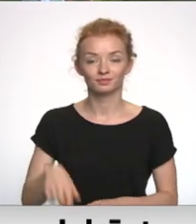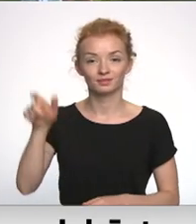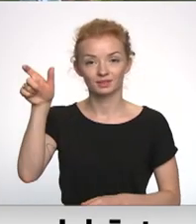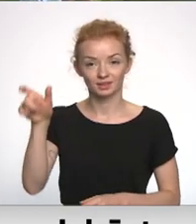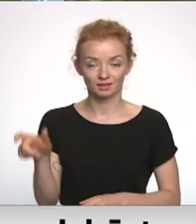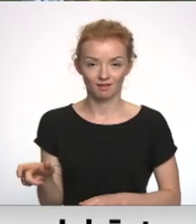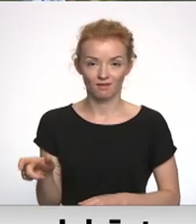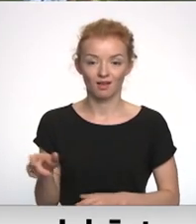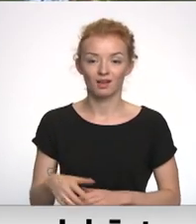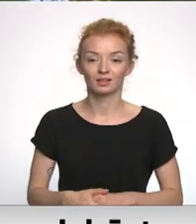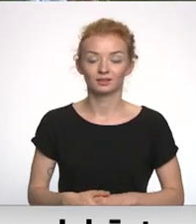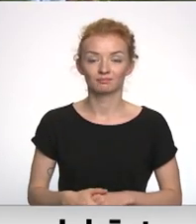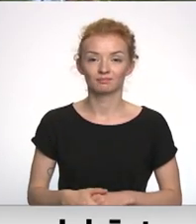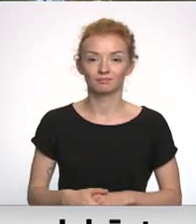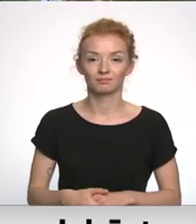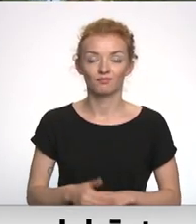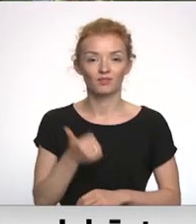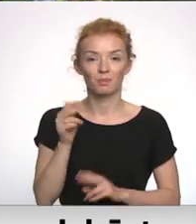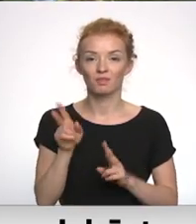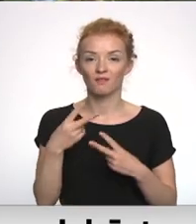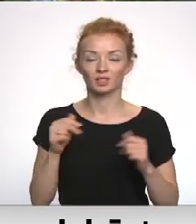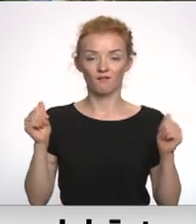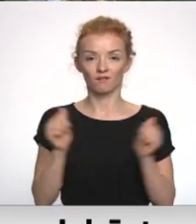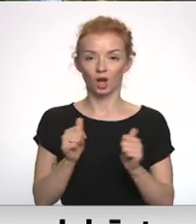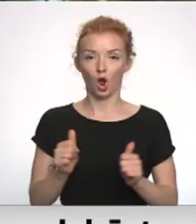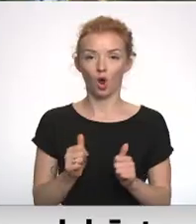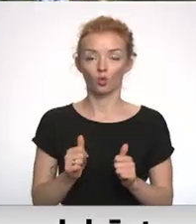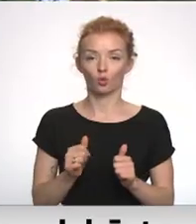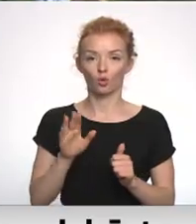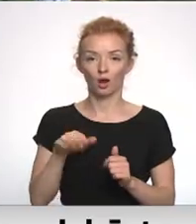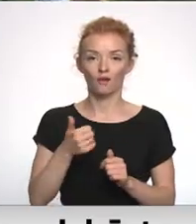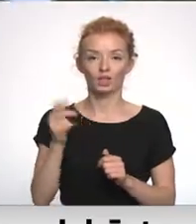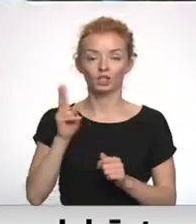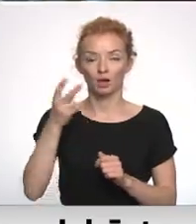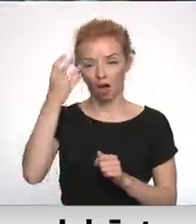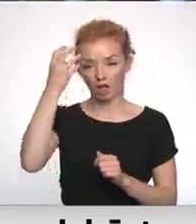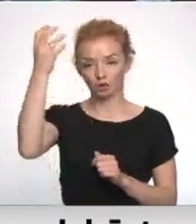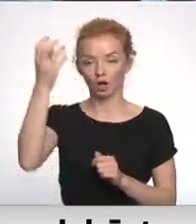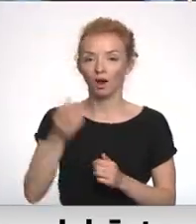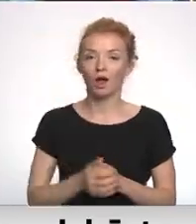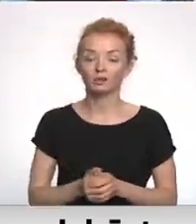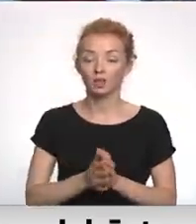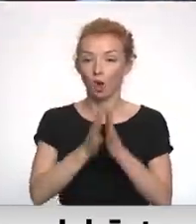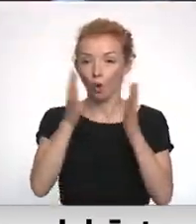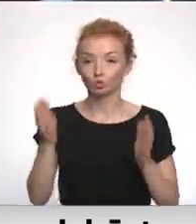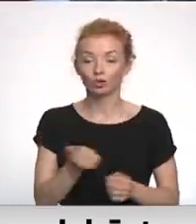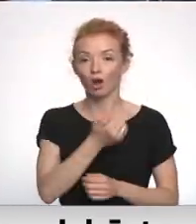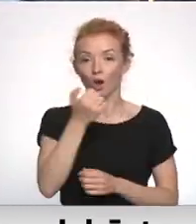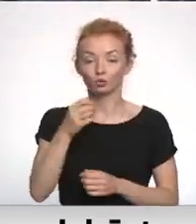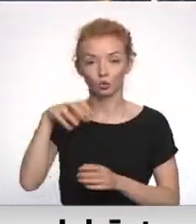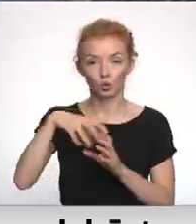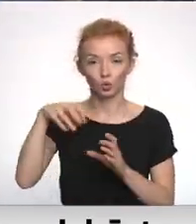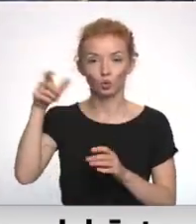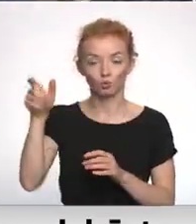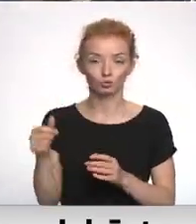cilvēku, kam nevajadzēja fraku mugurā, lai viņš būtu kā gara aristokrāts. Daudz gadu desmitus Dūmiņš stājās